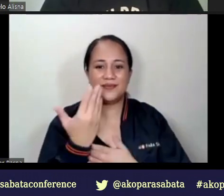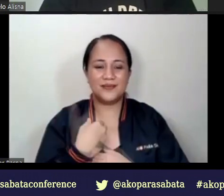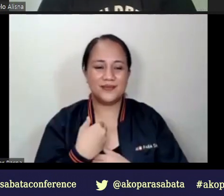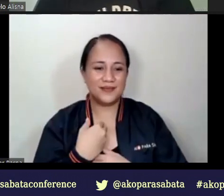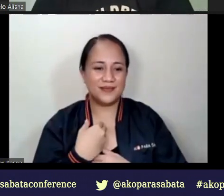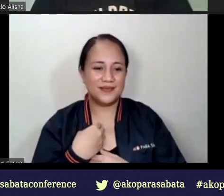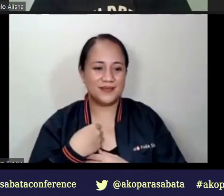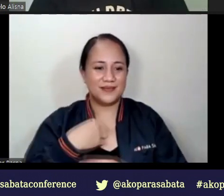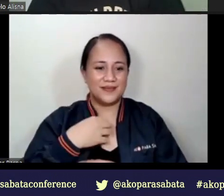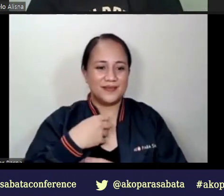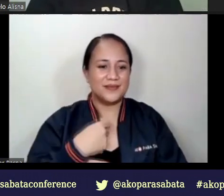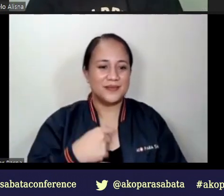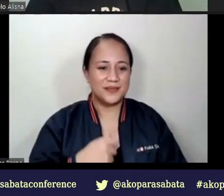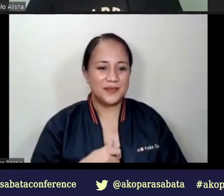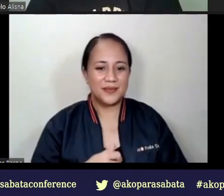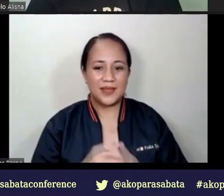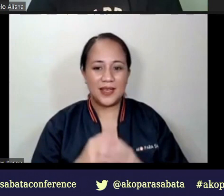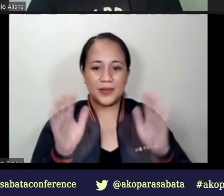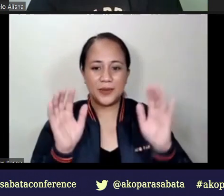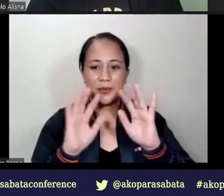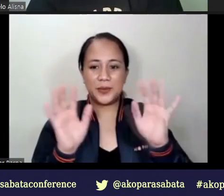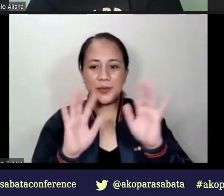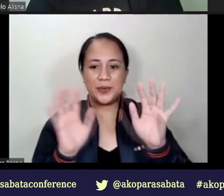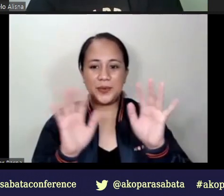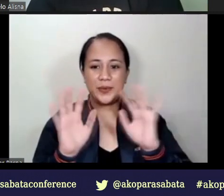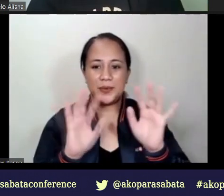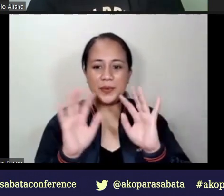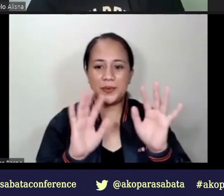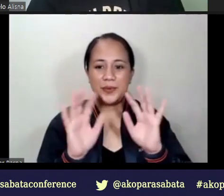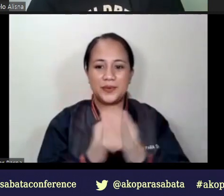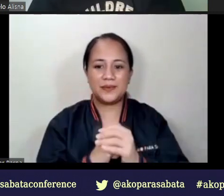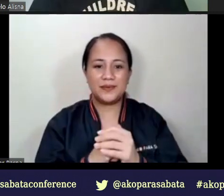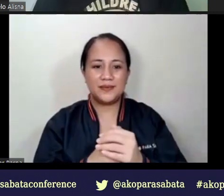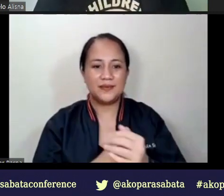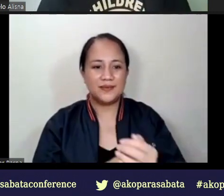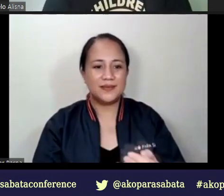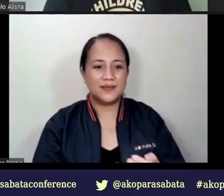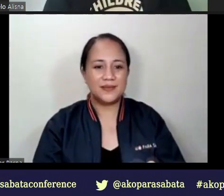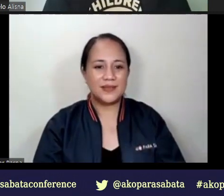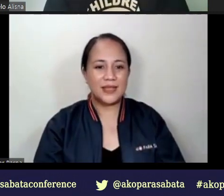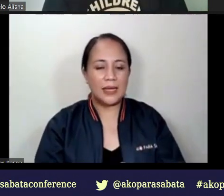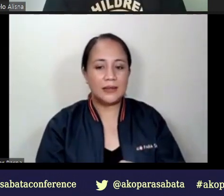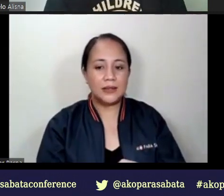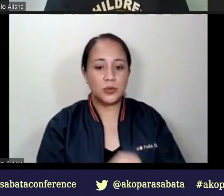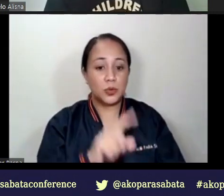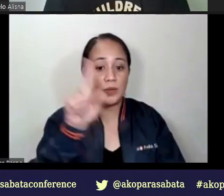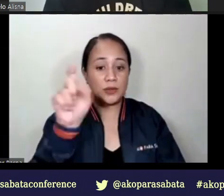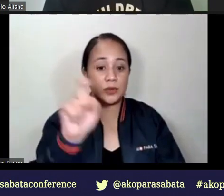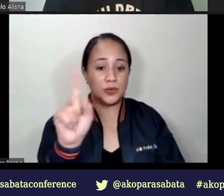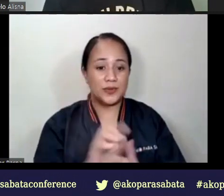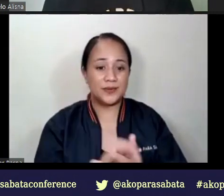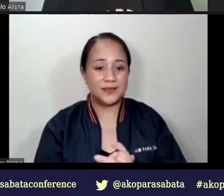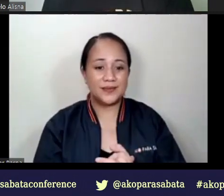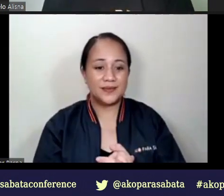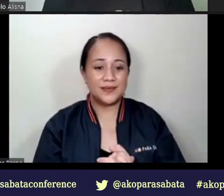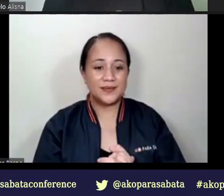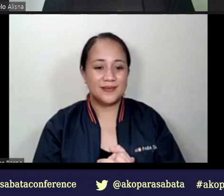lahat. Hello. All right. Ang question pala is,